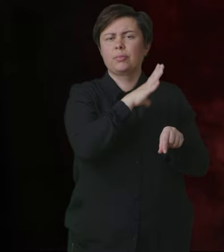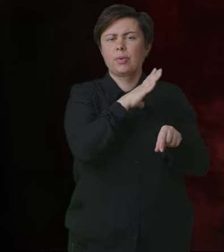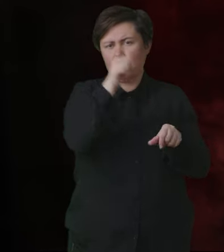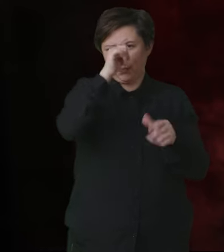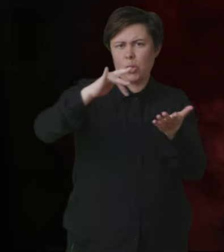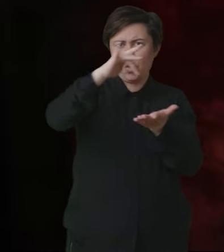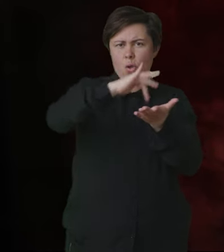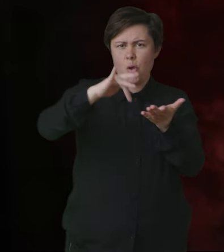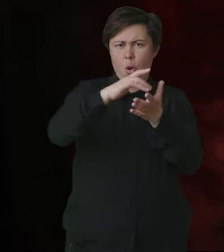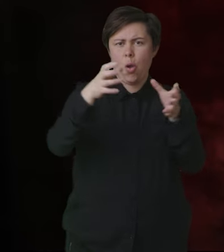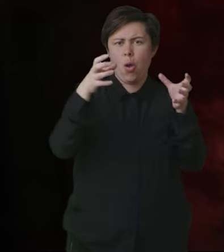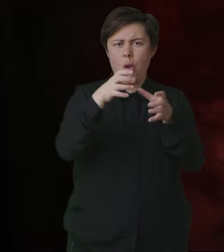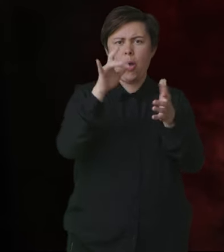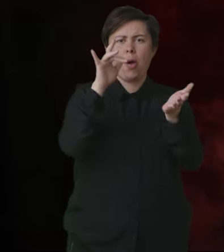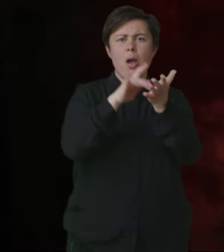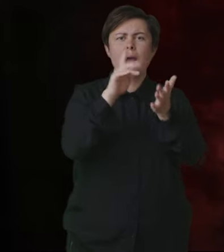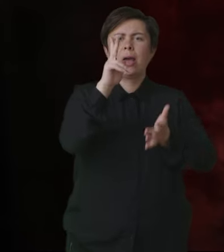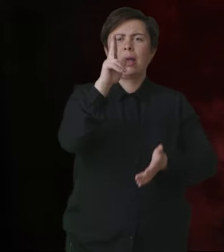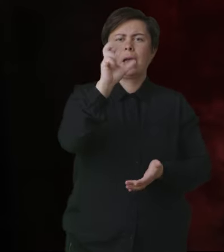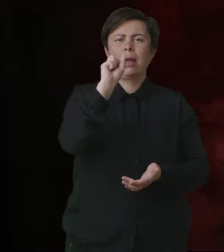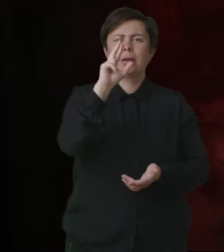ośrodka kempingowego w Karsiborzu.